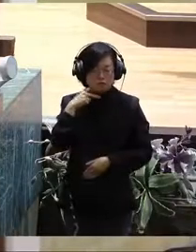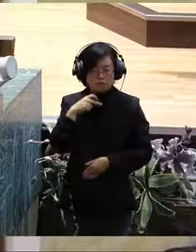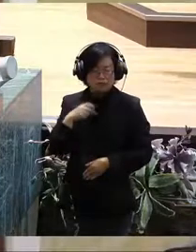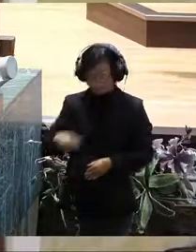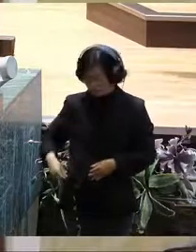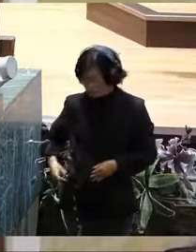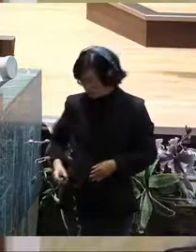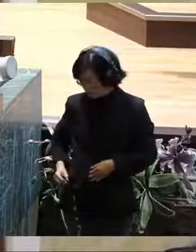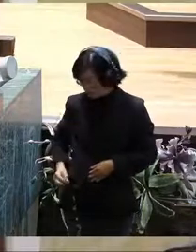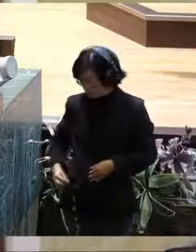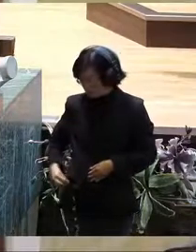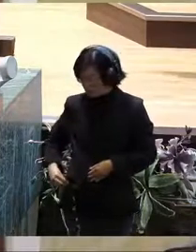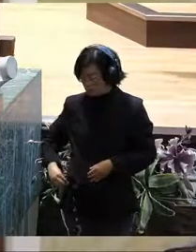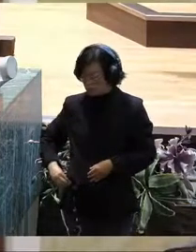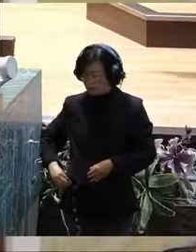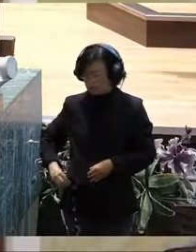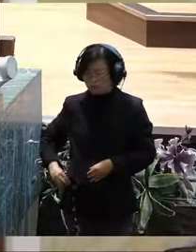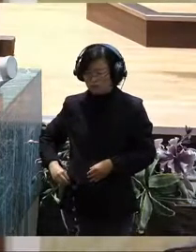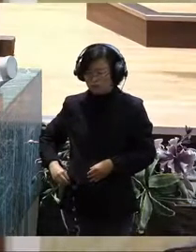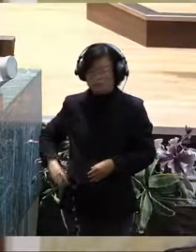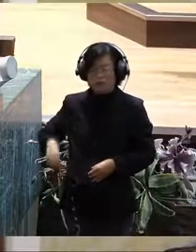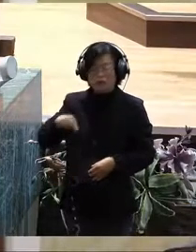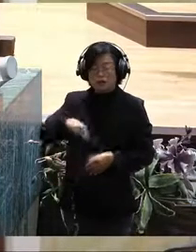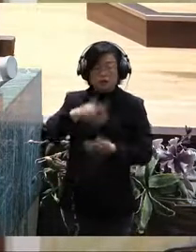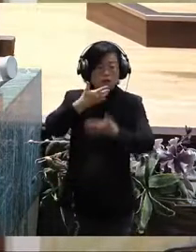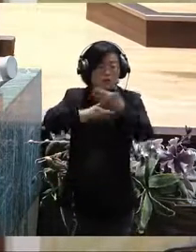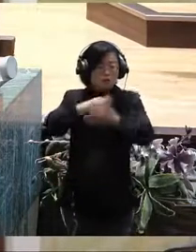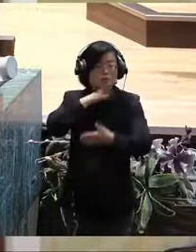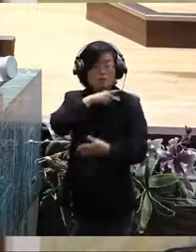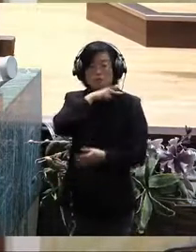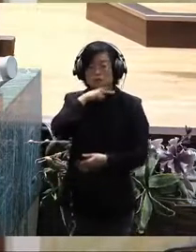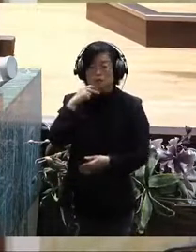个大会提供的网址上面哦